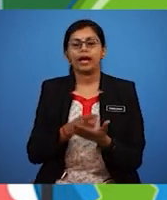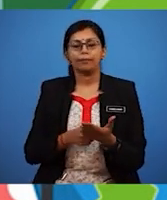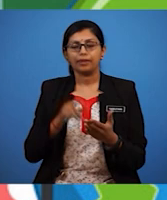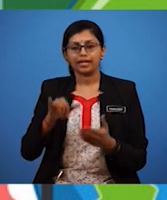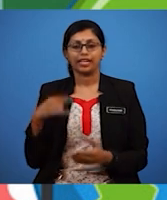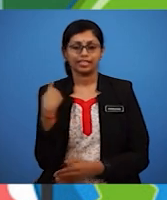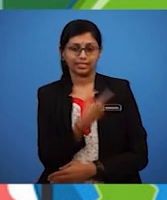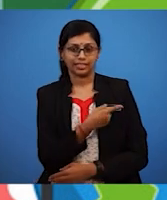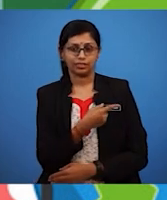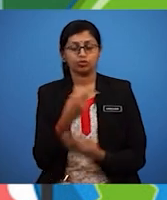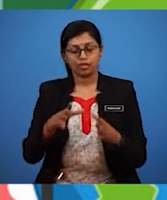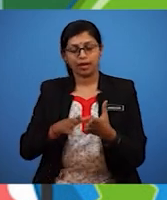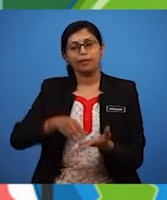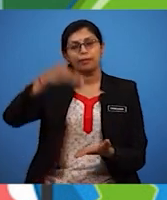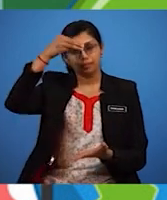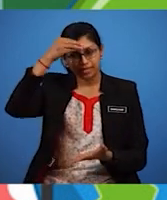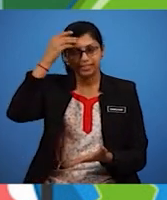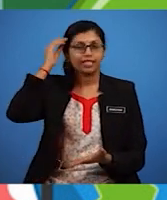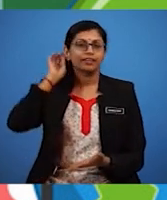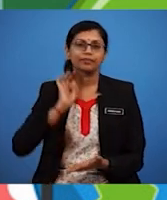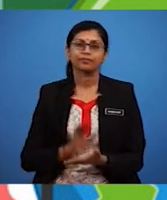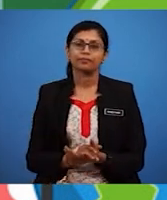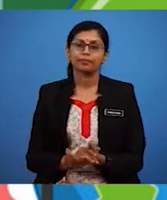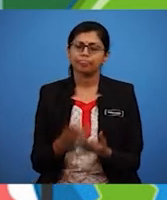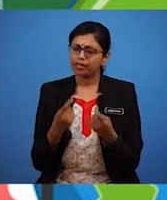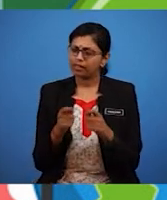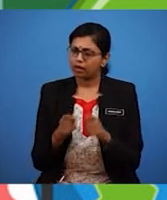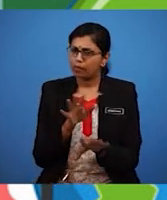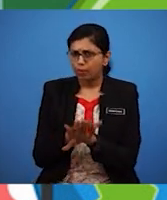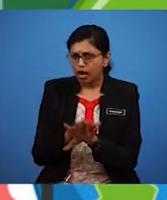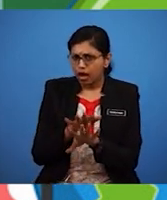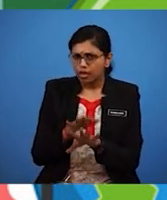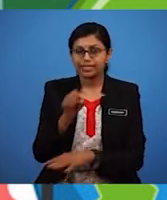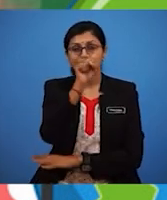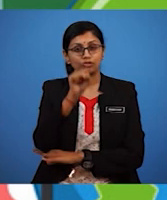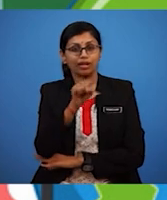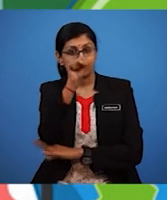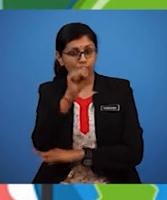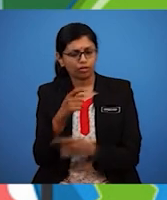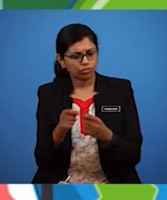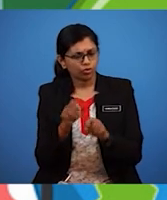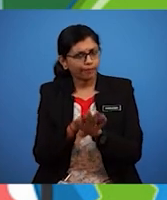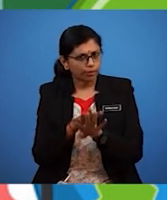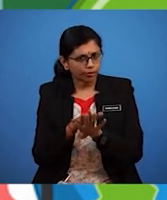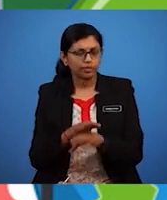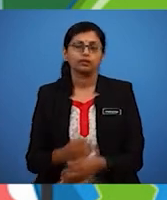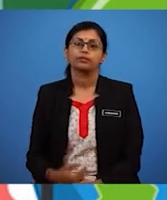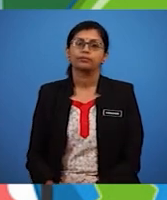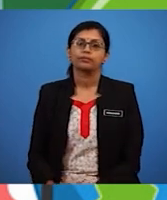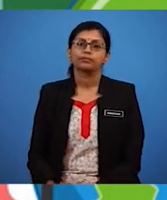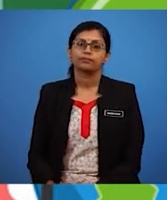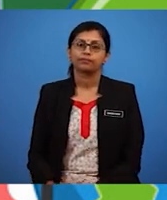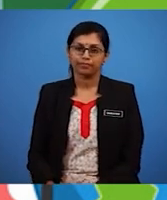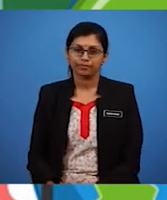apa yang dipelajari pada hari ini dengan mencuba lebih banyak lagi soalan-soalan